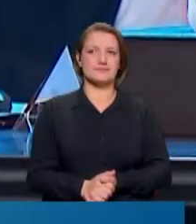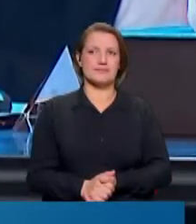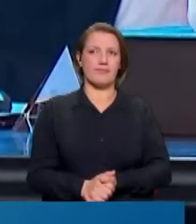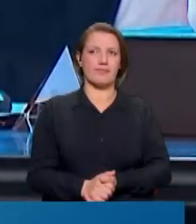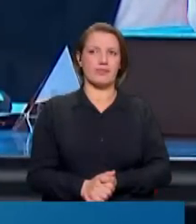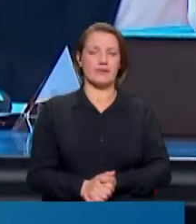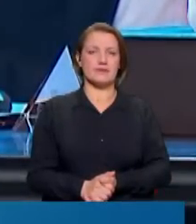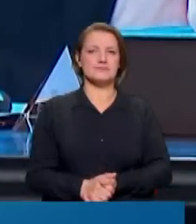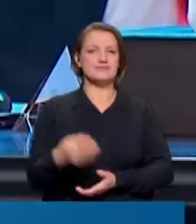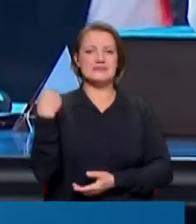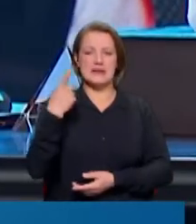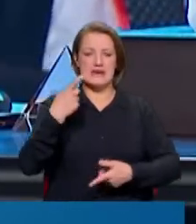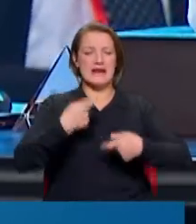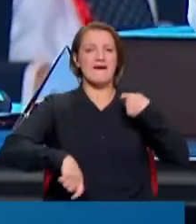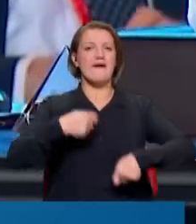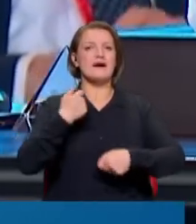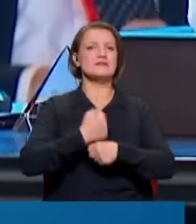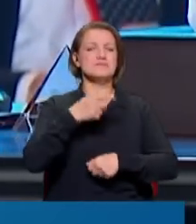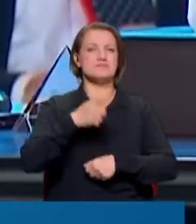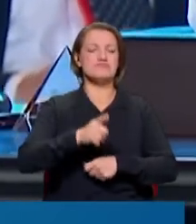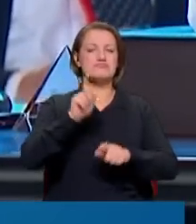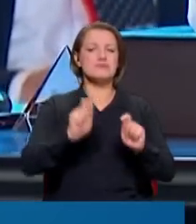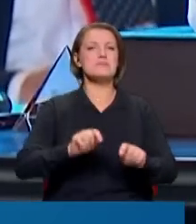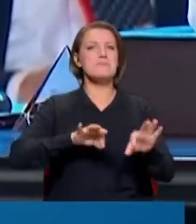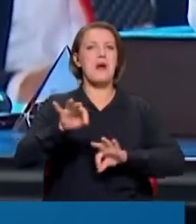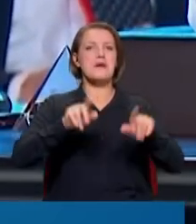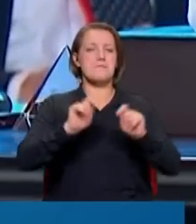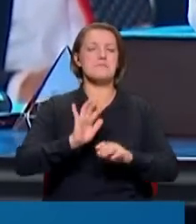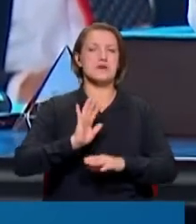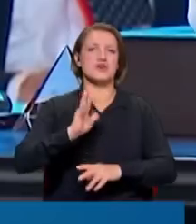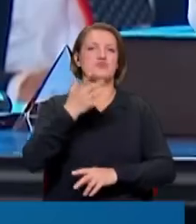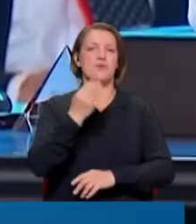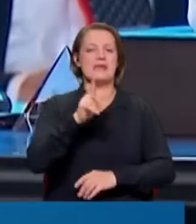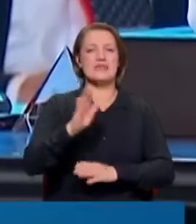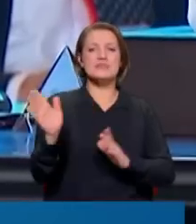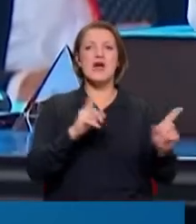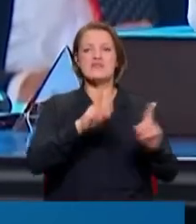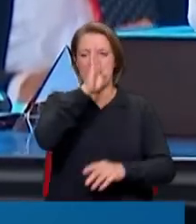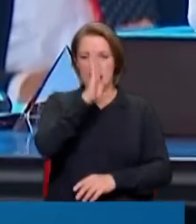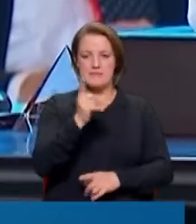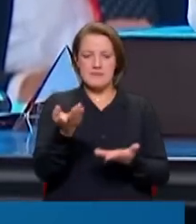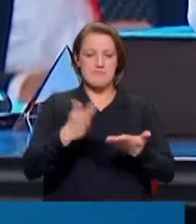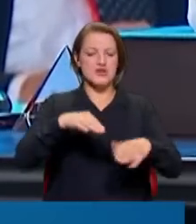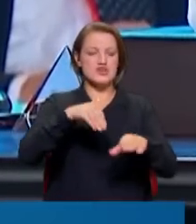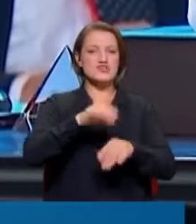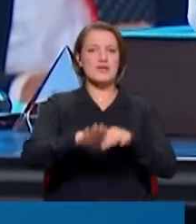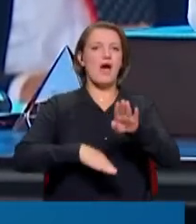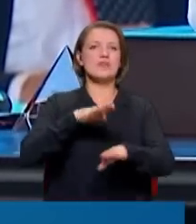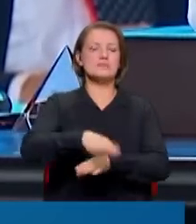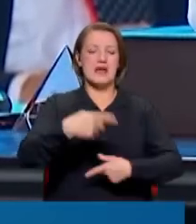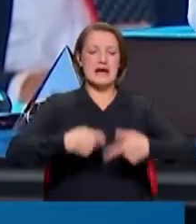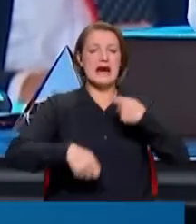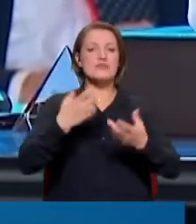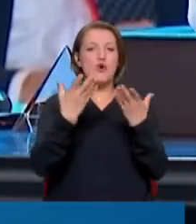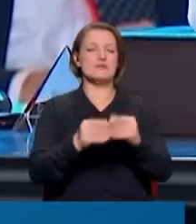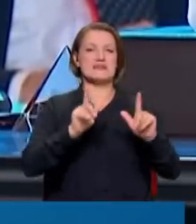olur Yeni bir Garanti mekanizması tasarlanıp hayata geçirilmelidir tarafların adil bir barış için attığı adımların Garanti